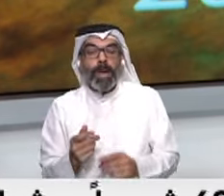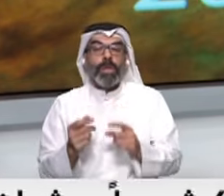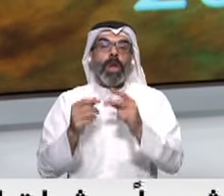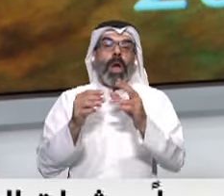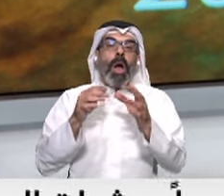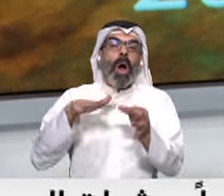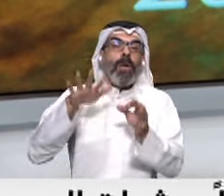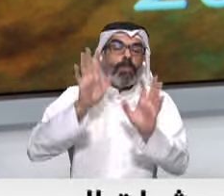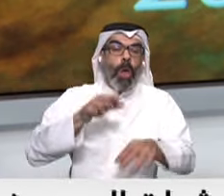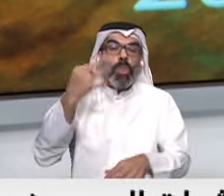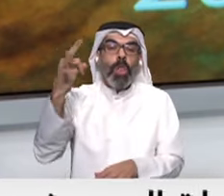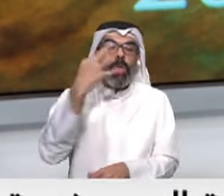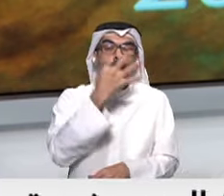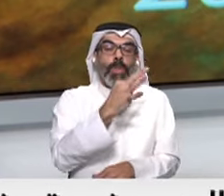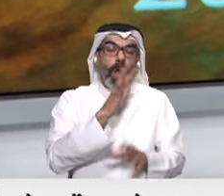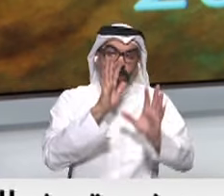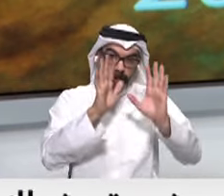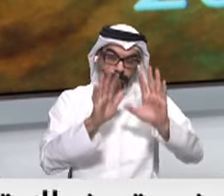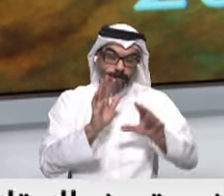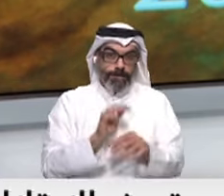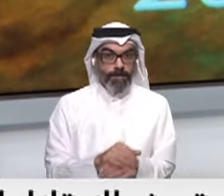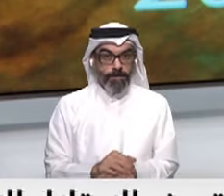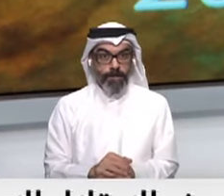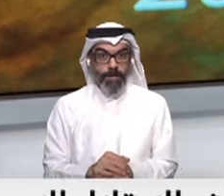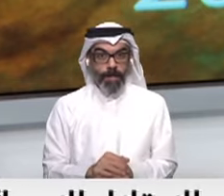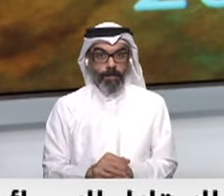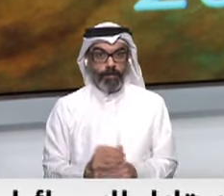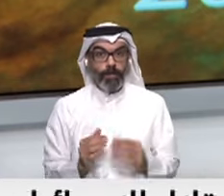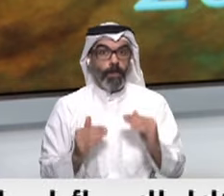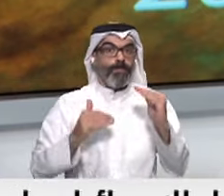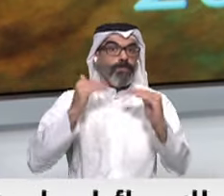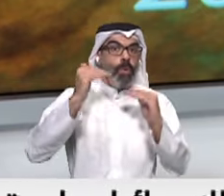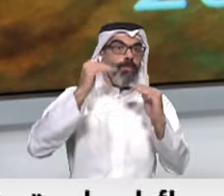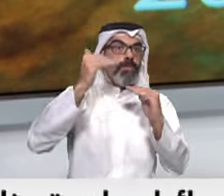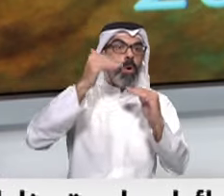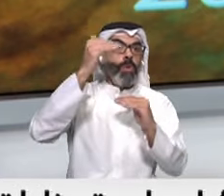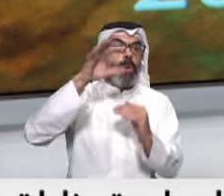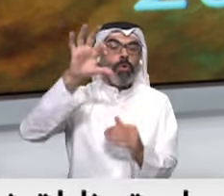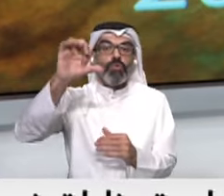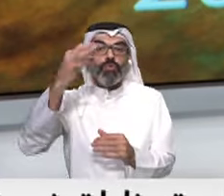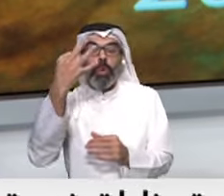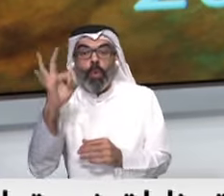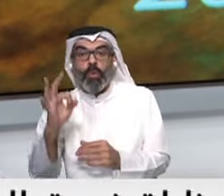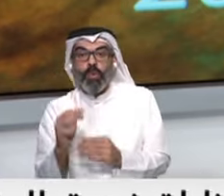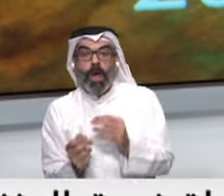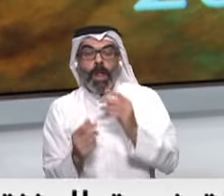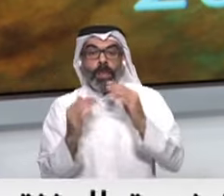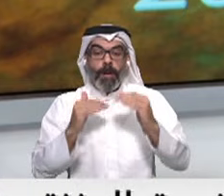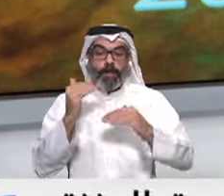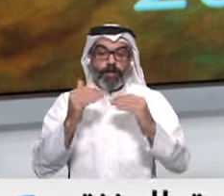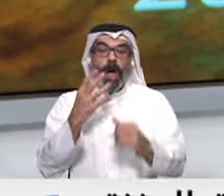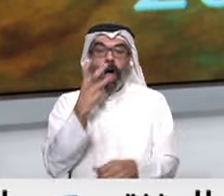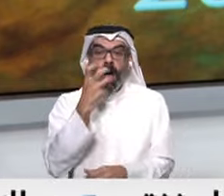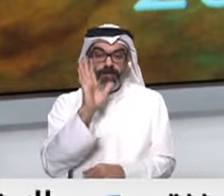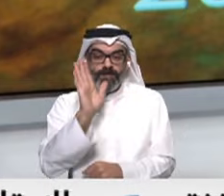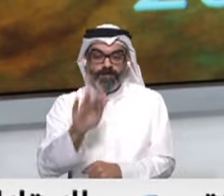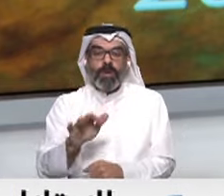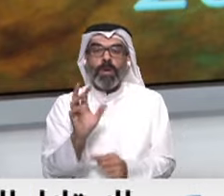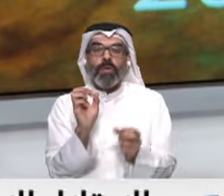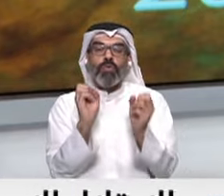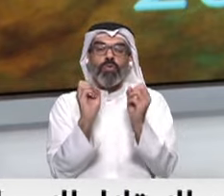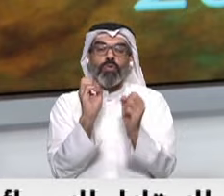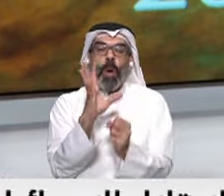في لك 33 درجه مئويه المطلع 40 39 في العبدلي اجوائنا لا تزال حاره خلال فتره